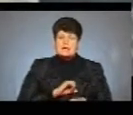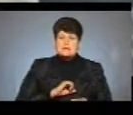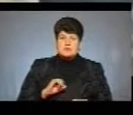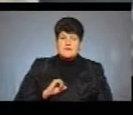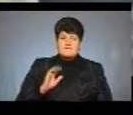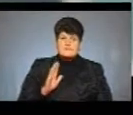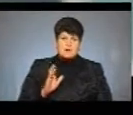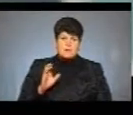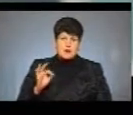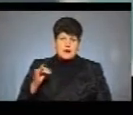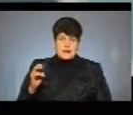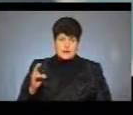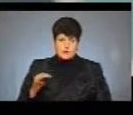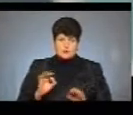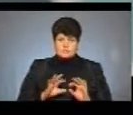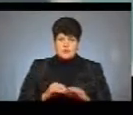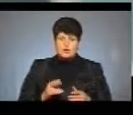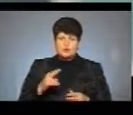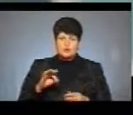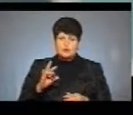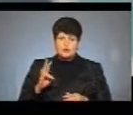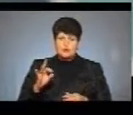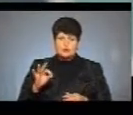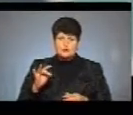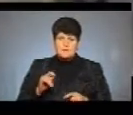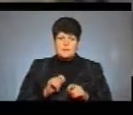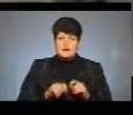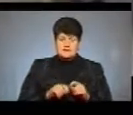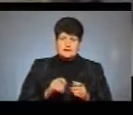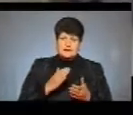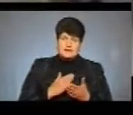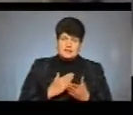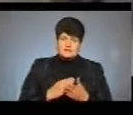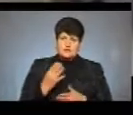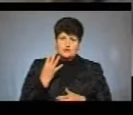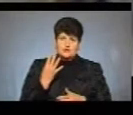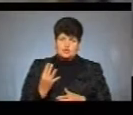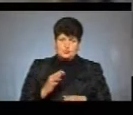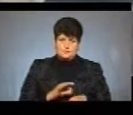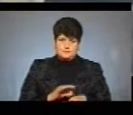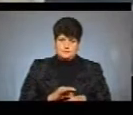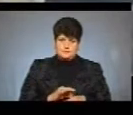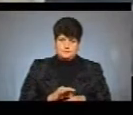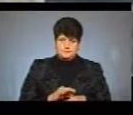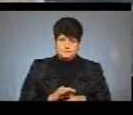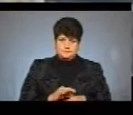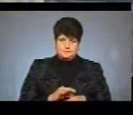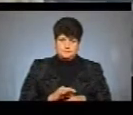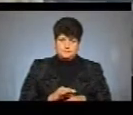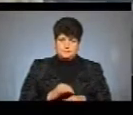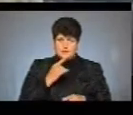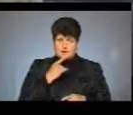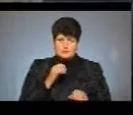Віра Борейко розповідає, донорів, учасників акції перевіряють на наявність 4 вірусів. здав нас донор